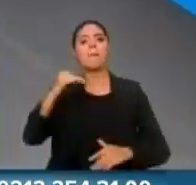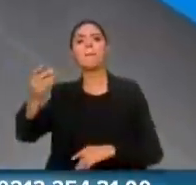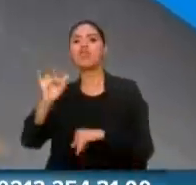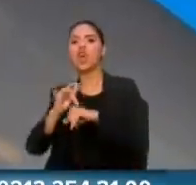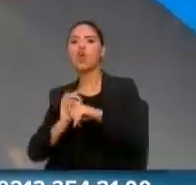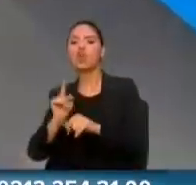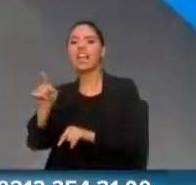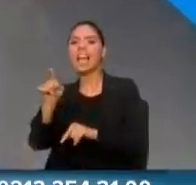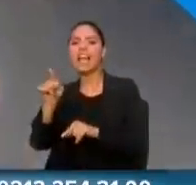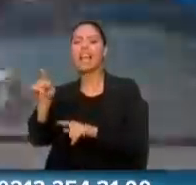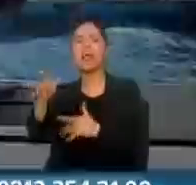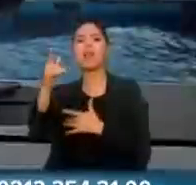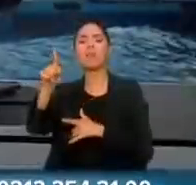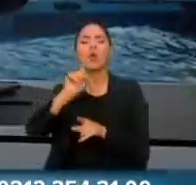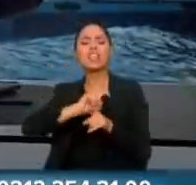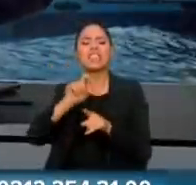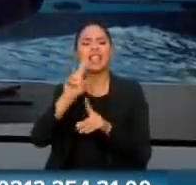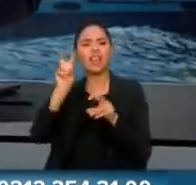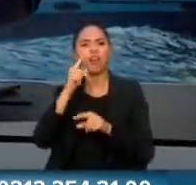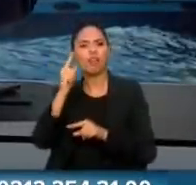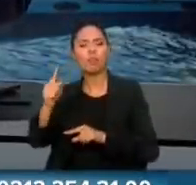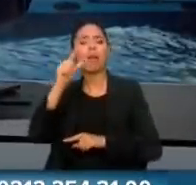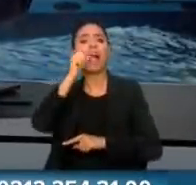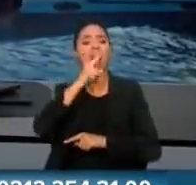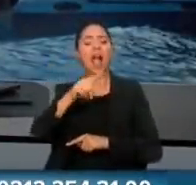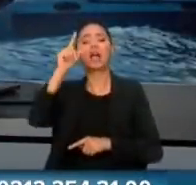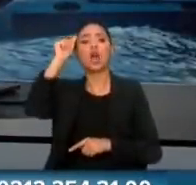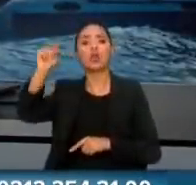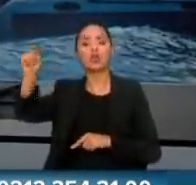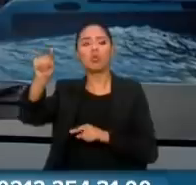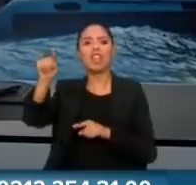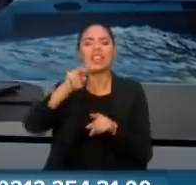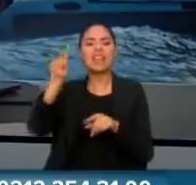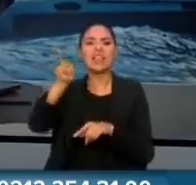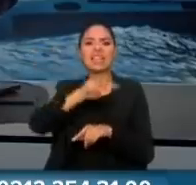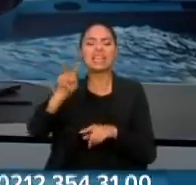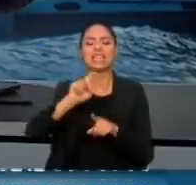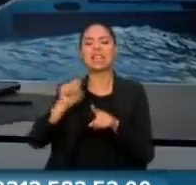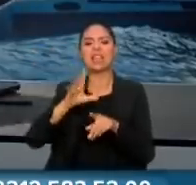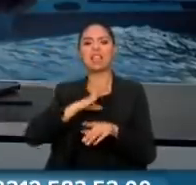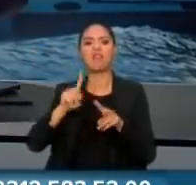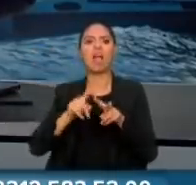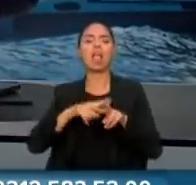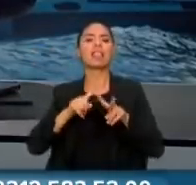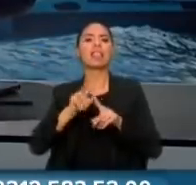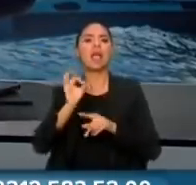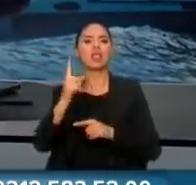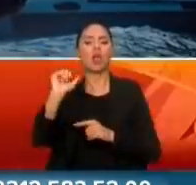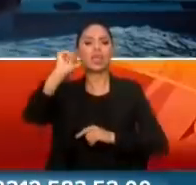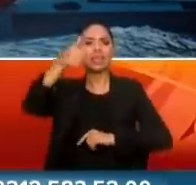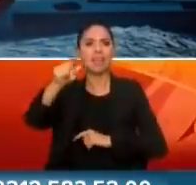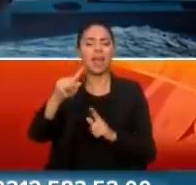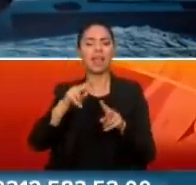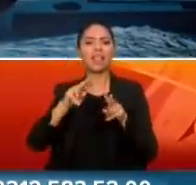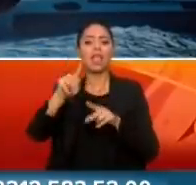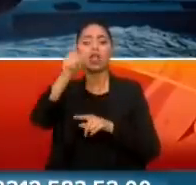Ülkeler arası, başkentler arası yüksek gerilime geçeceğiz. Ankara-Atina hattında çok yüksek o gerilim. NATO devrede. Yarın Türk ve Yunan heyetleri NATO karargahında